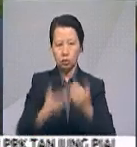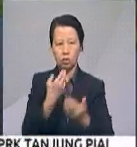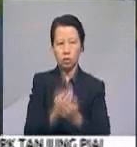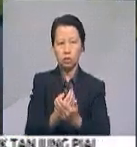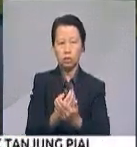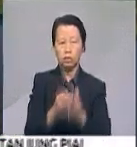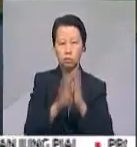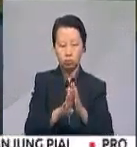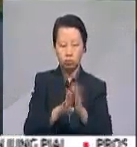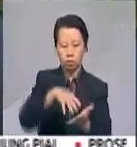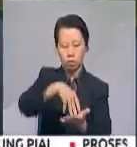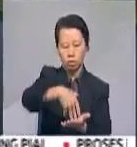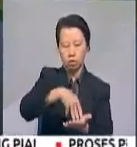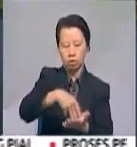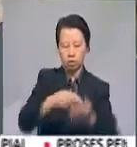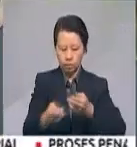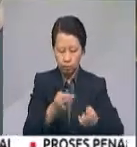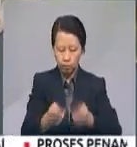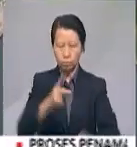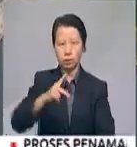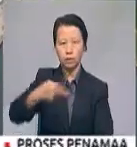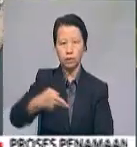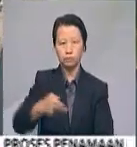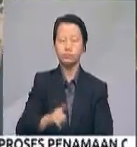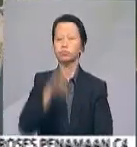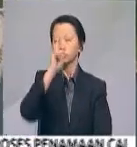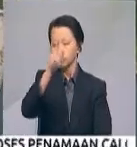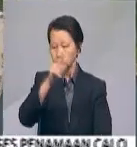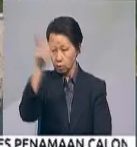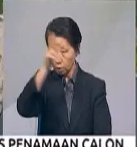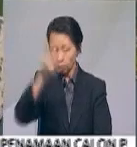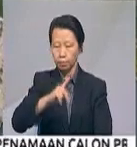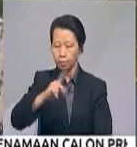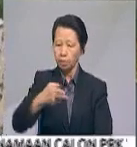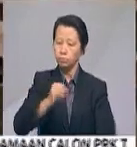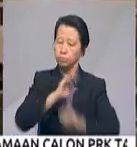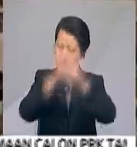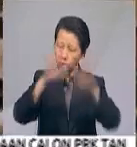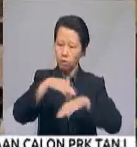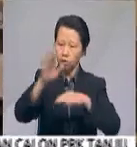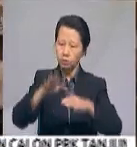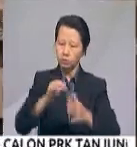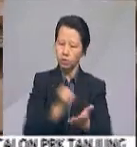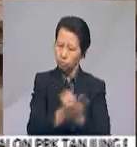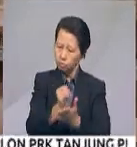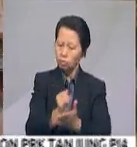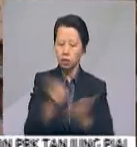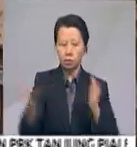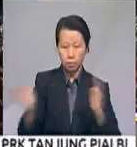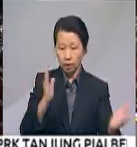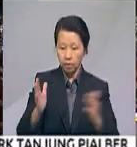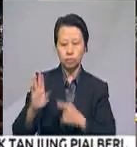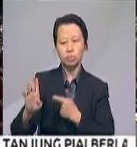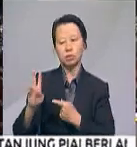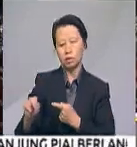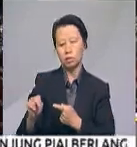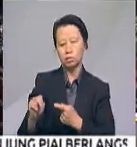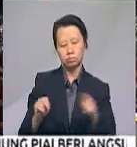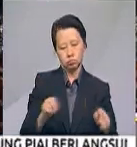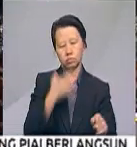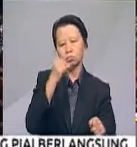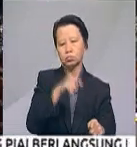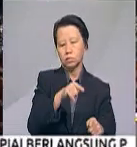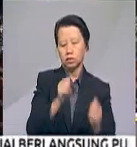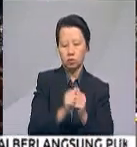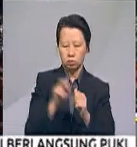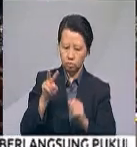sebagai bukti kelemahan pengurusan PH. Hakikatnya kerajaan PH jelas lebih berintegriti berbanding BN dengan memastikan seorang